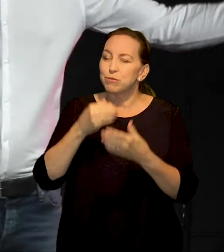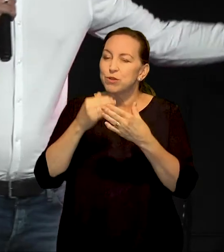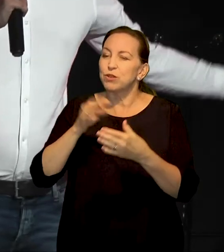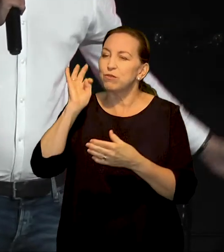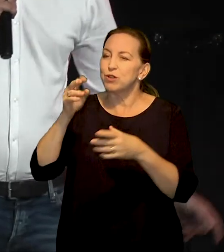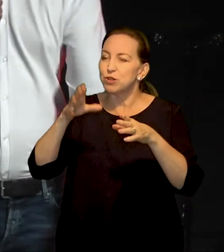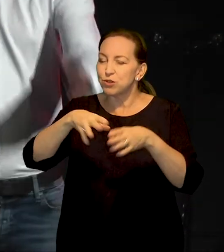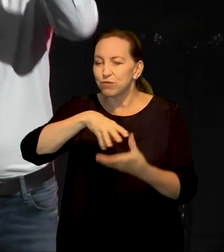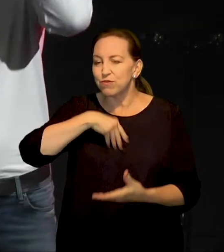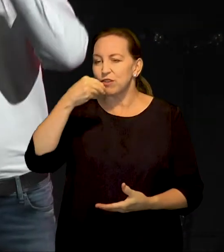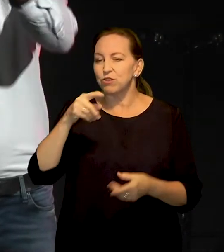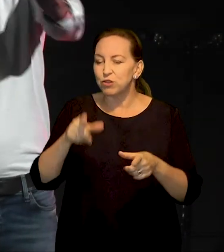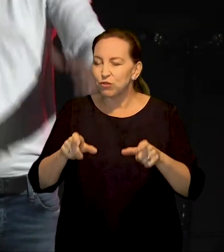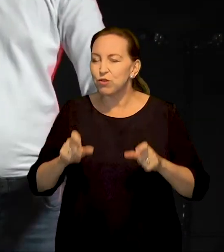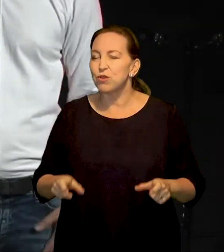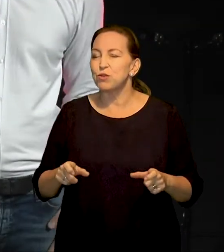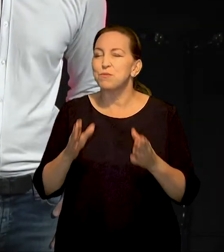wyda plonu.